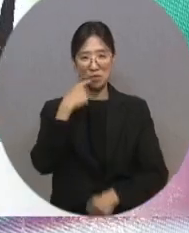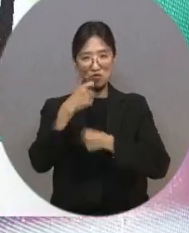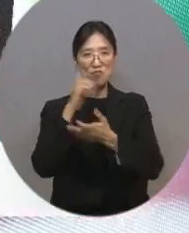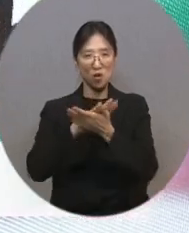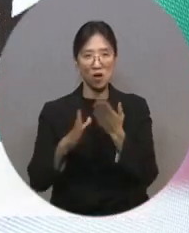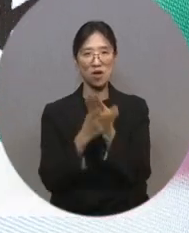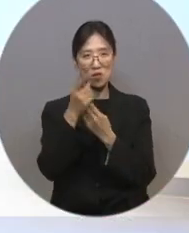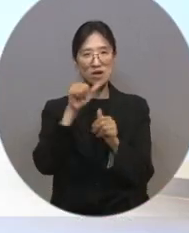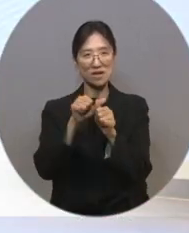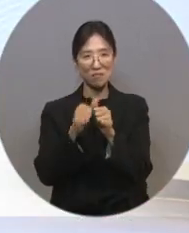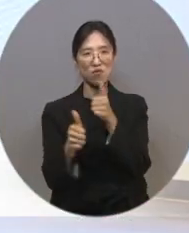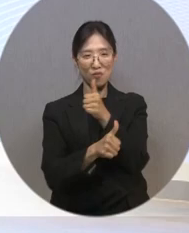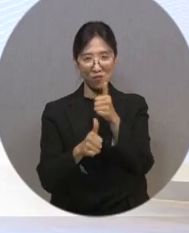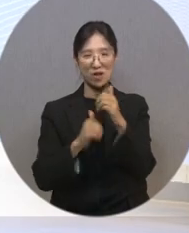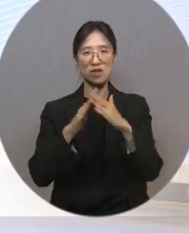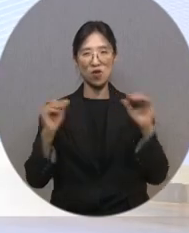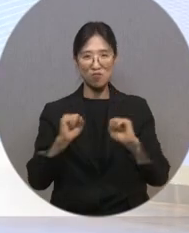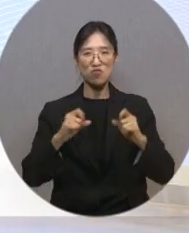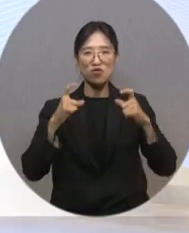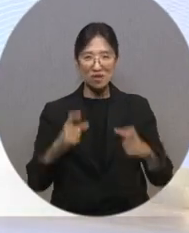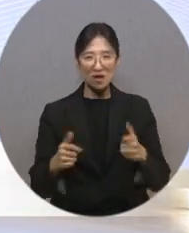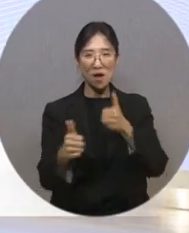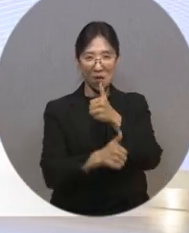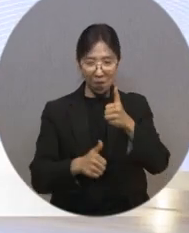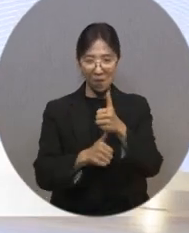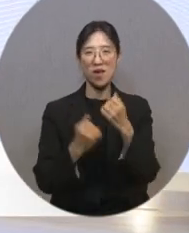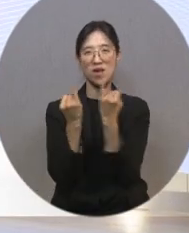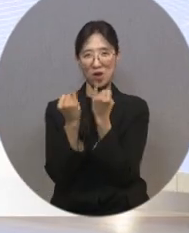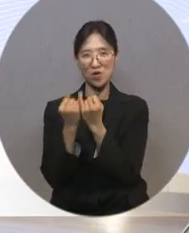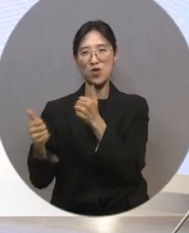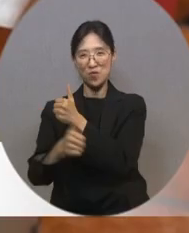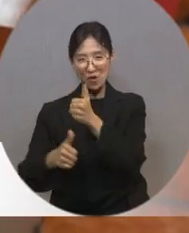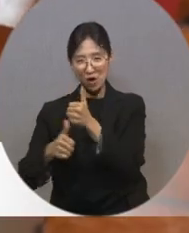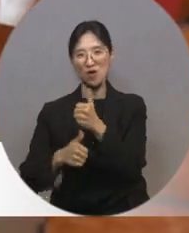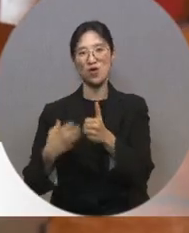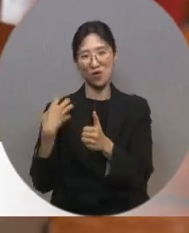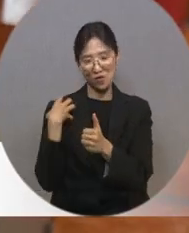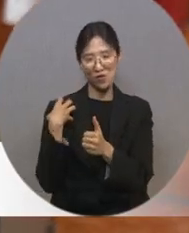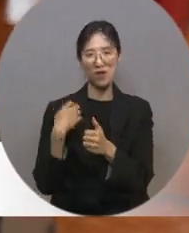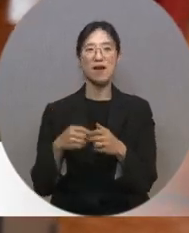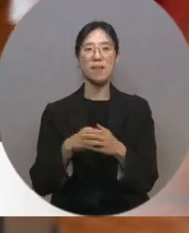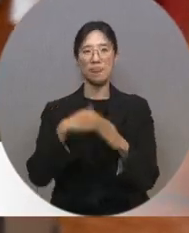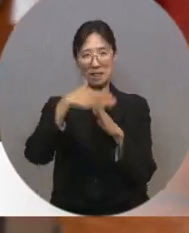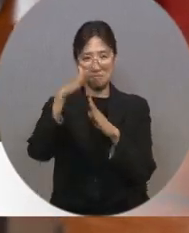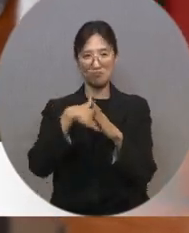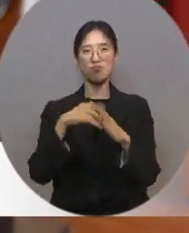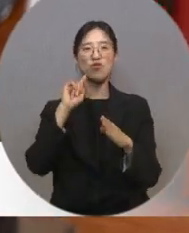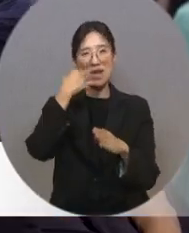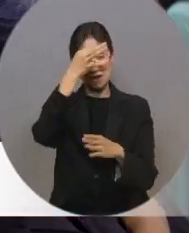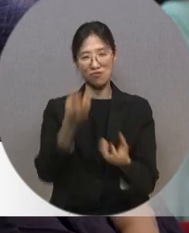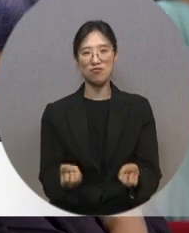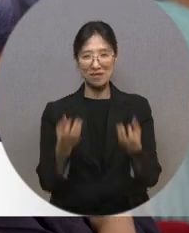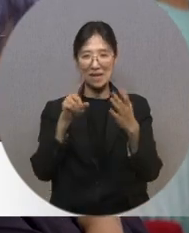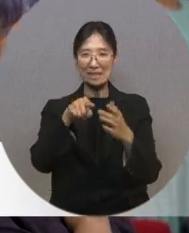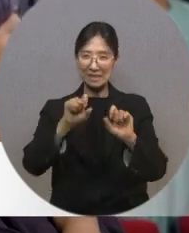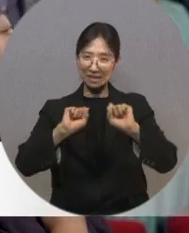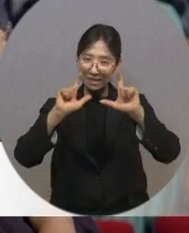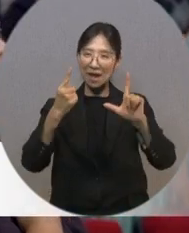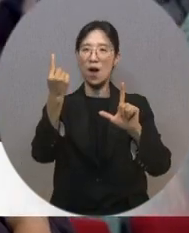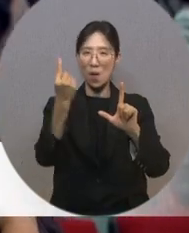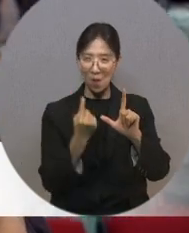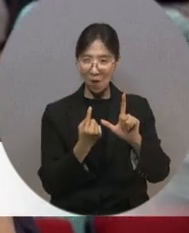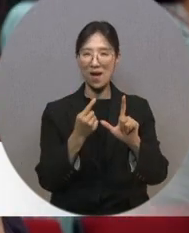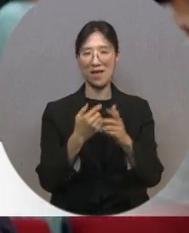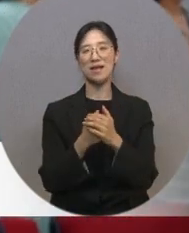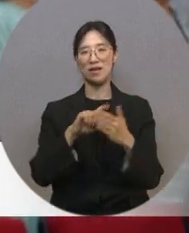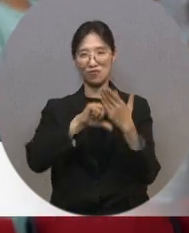민주평화통일자문회의 전북지역회의가 주최하고 전북지역회의 여성위원회가 주관하는 남북예술제 그날은 옵니다가 지난 28일 전주